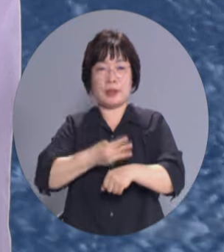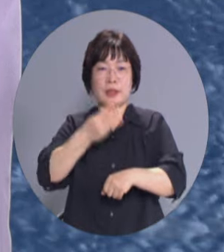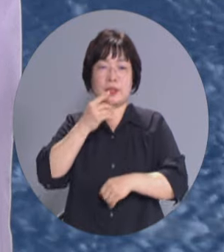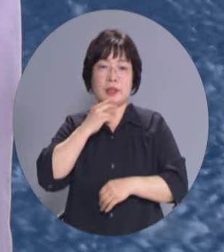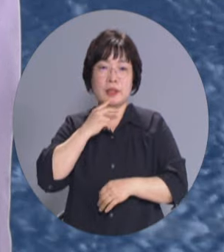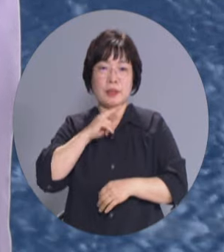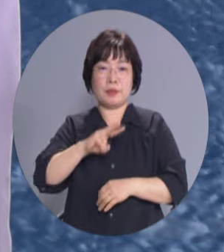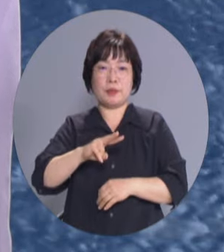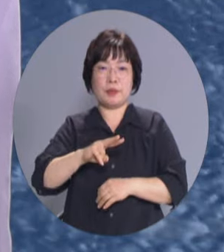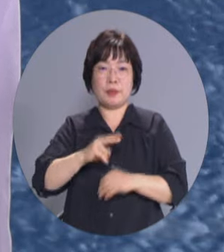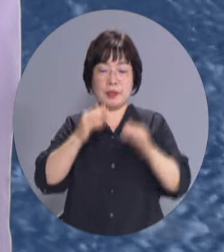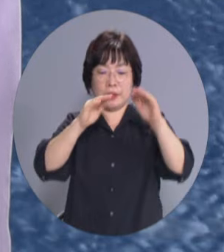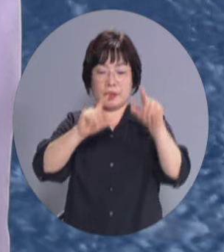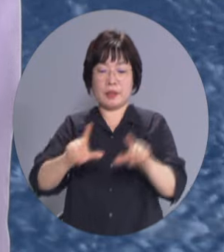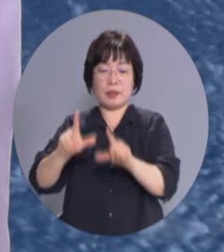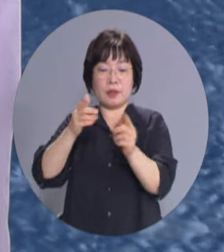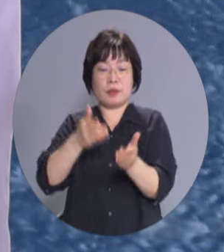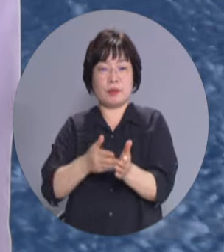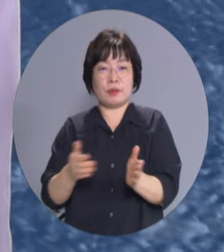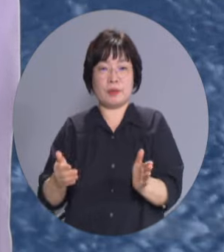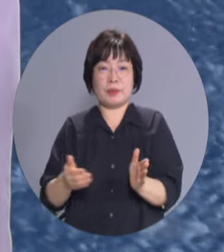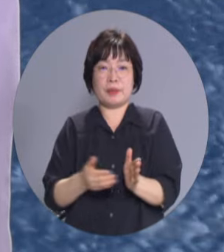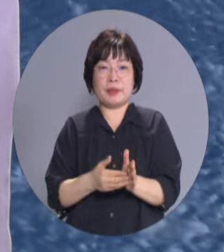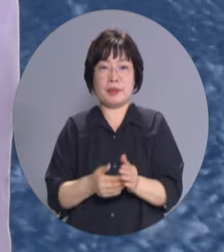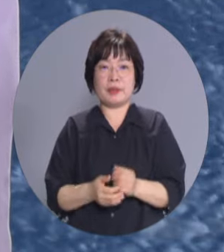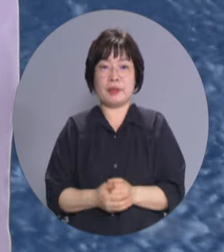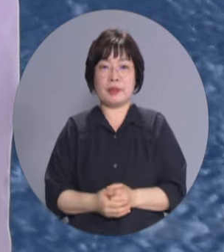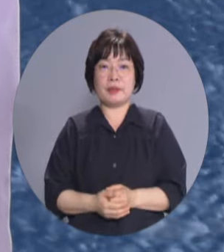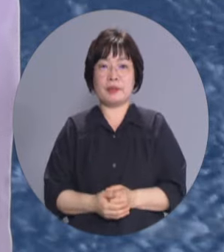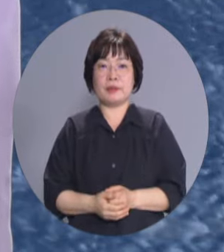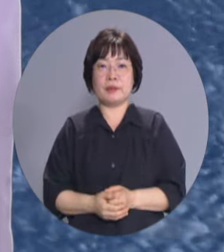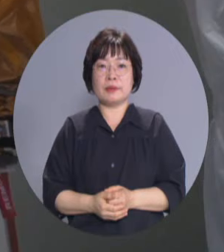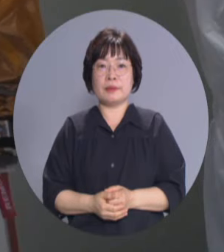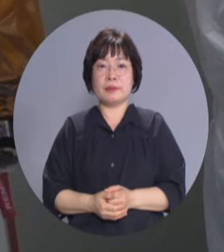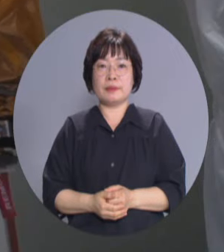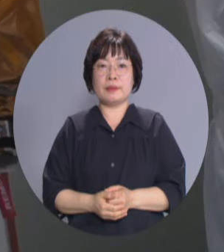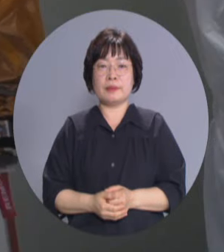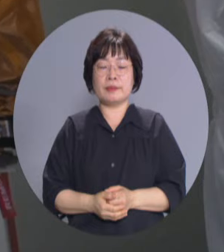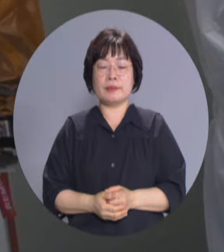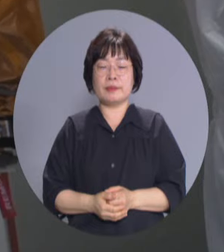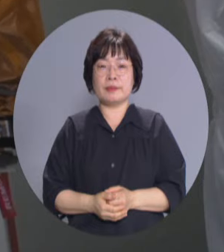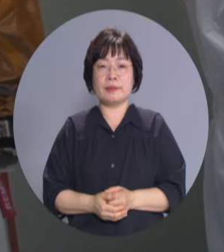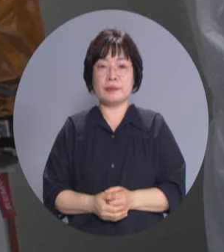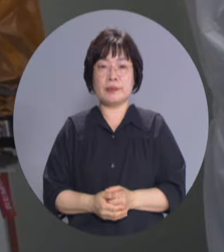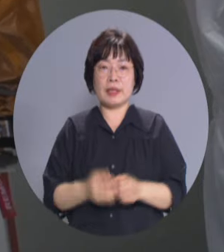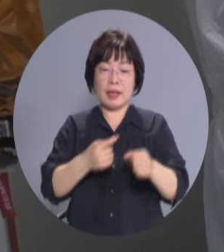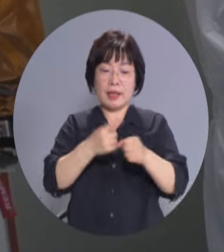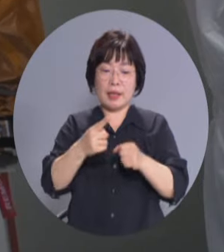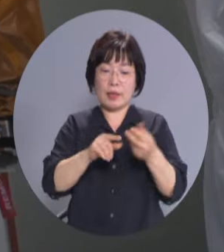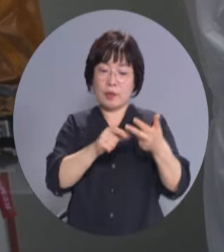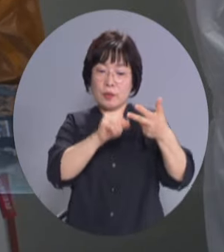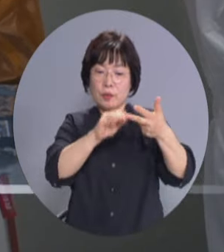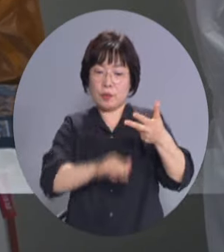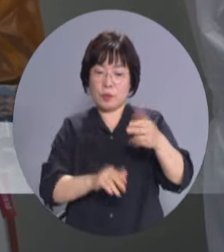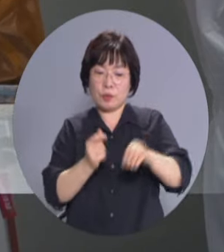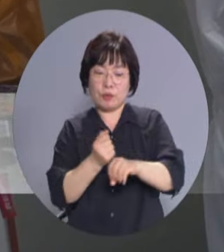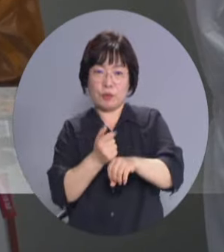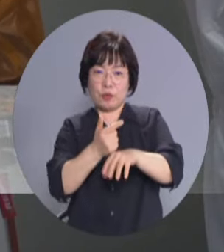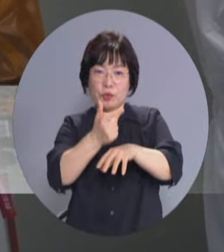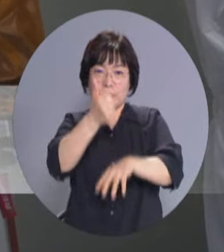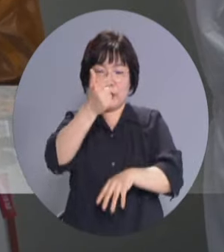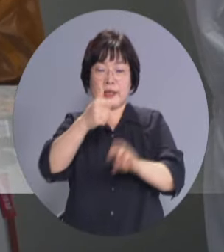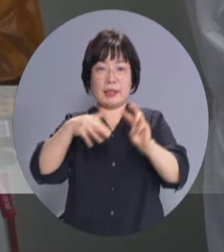2분입니다 지금까지 생활 포커스 송유하 있습니다 내년 하반기 누리호 4차